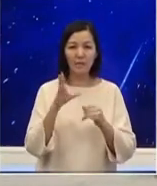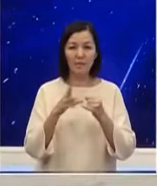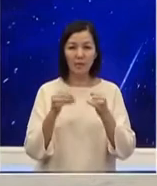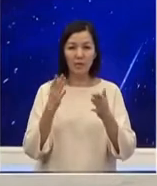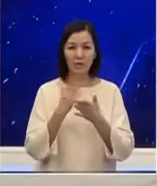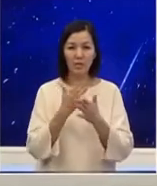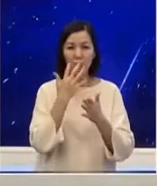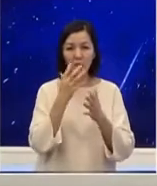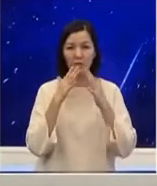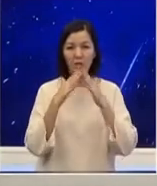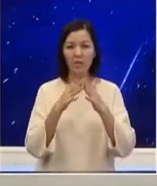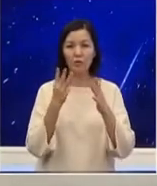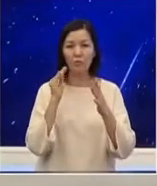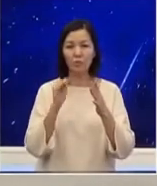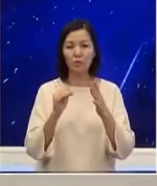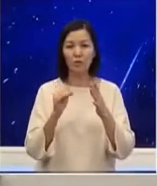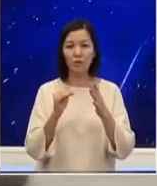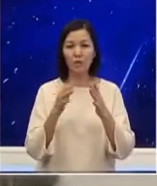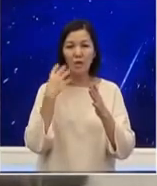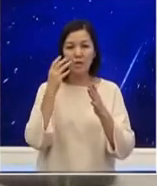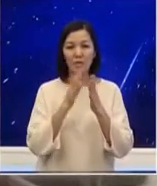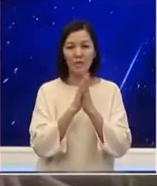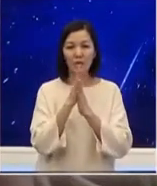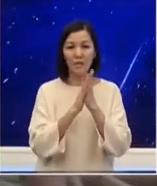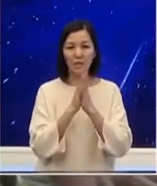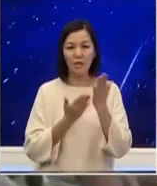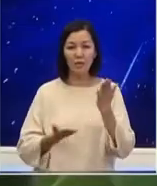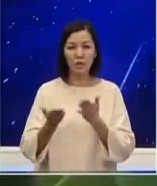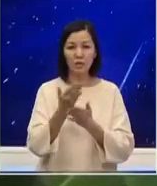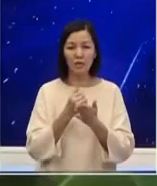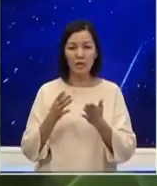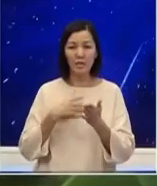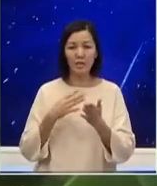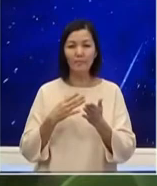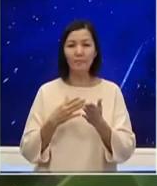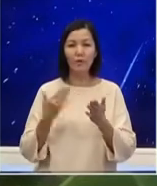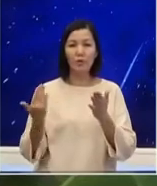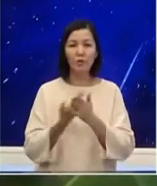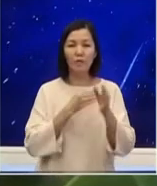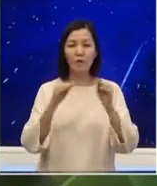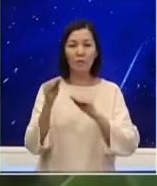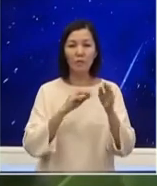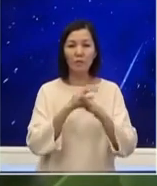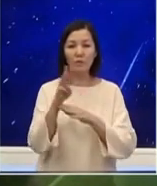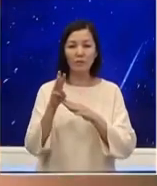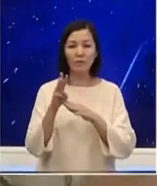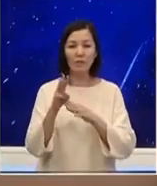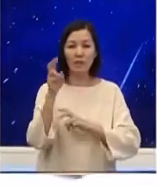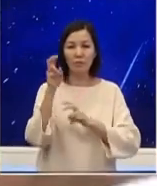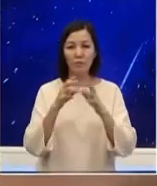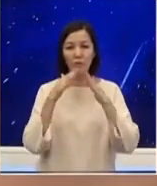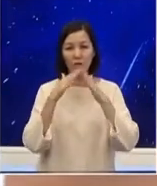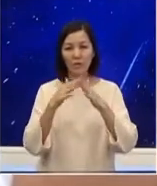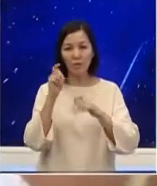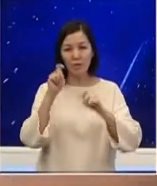жатқан жылыжайда жылына 3000 тоннадан астам қызанақ пен қияр жиналады. Толықтай заманауи құрылғылармен жабдықталған өндіріс орнында